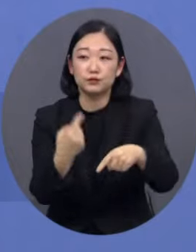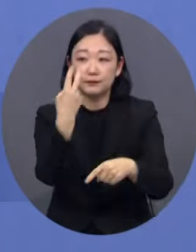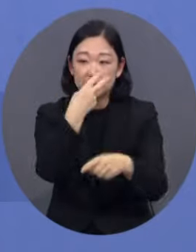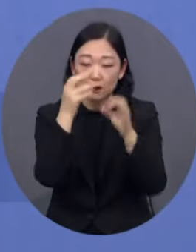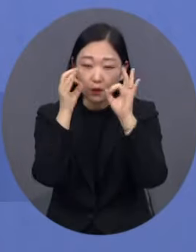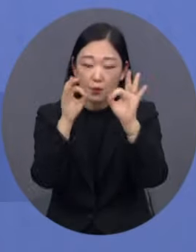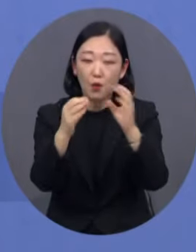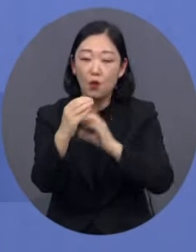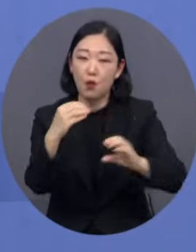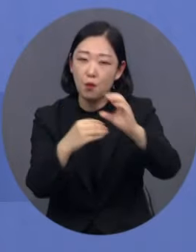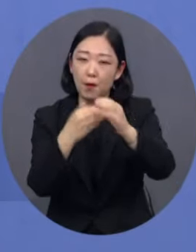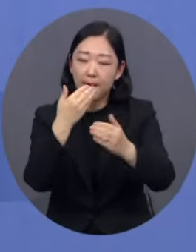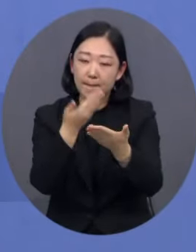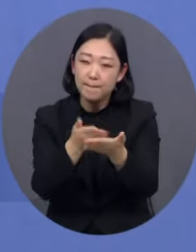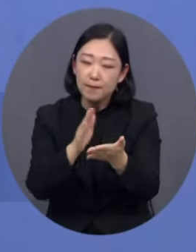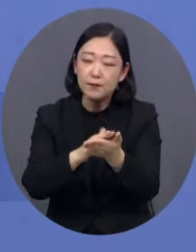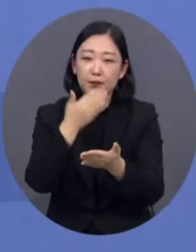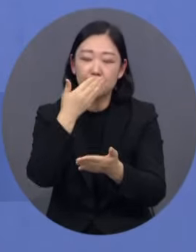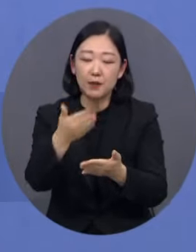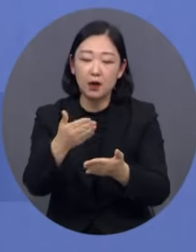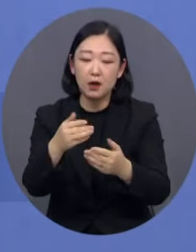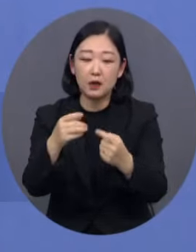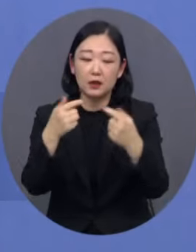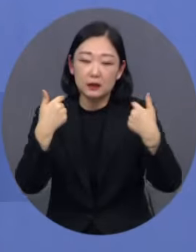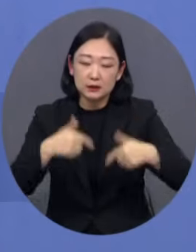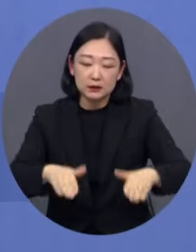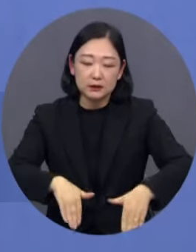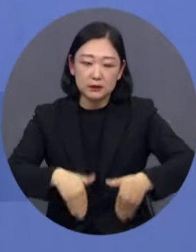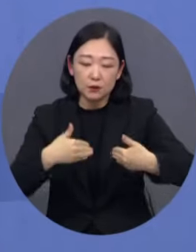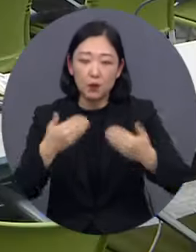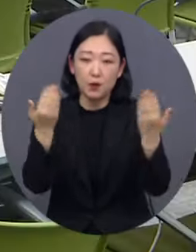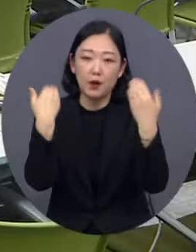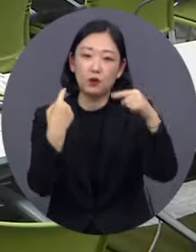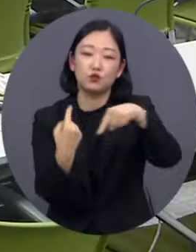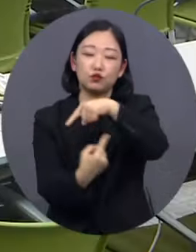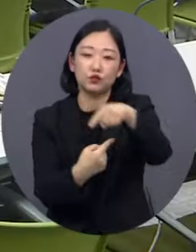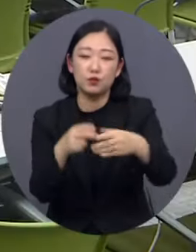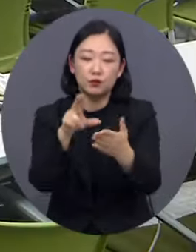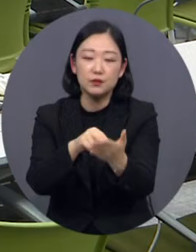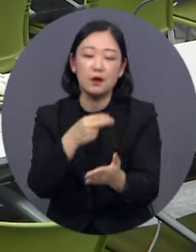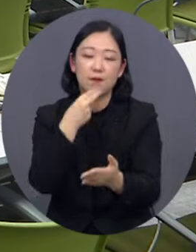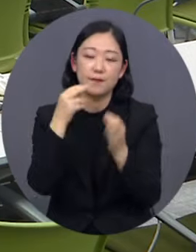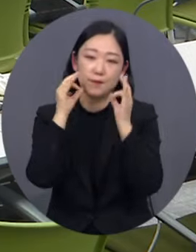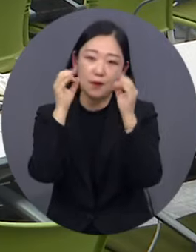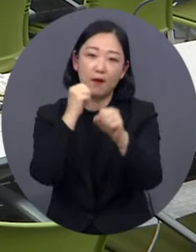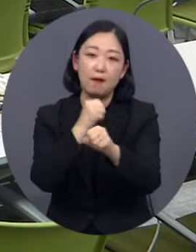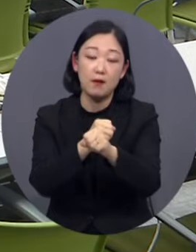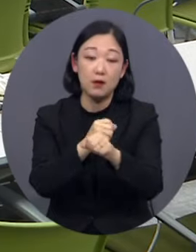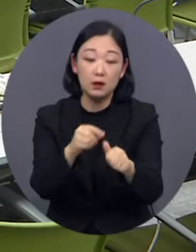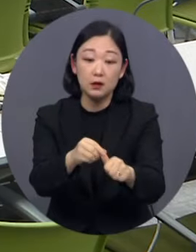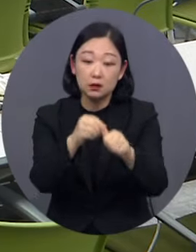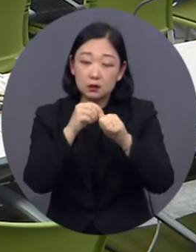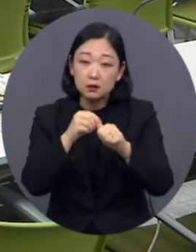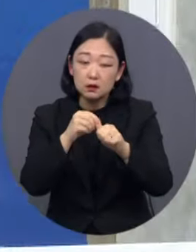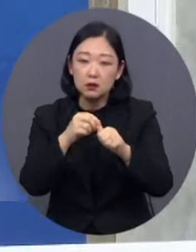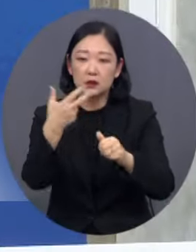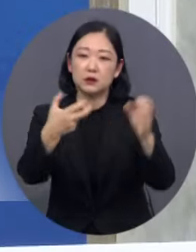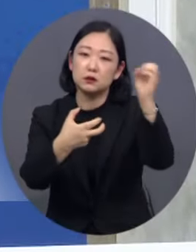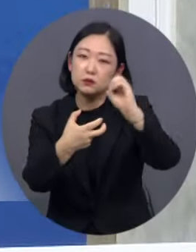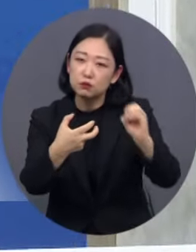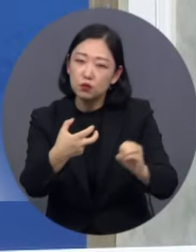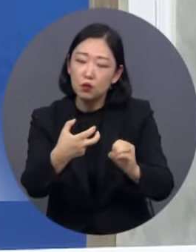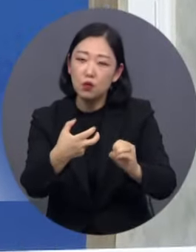찾아서 늘봄 학교 운영에 차질이 없도록 해나가겠습니다. 하지만 채용된 기간제 교사의